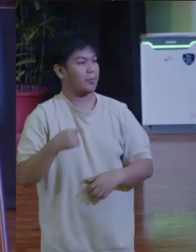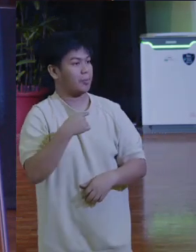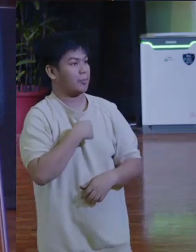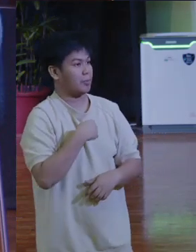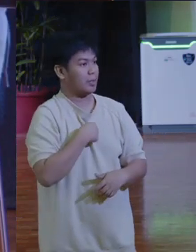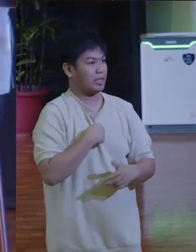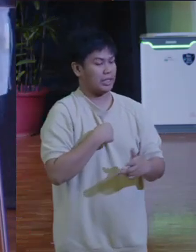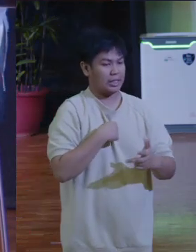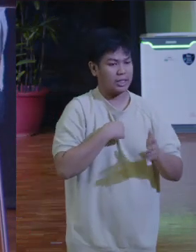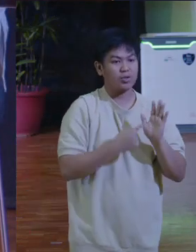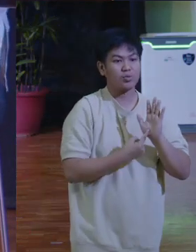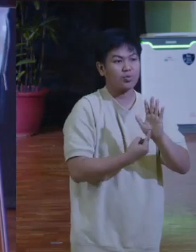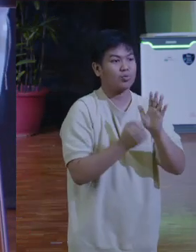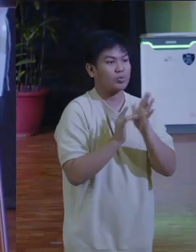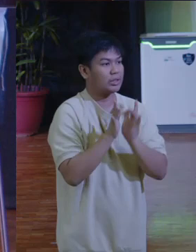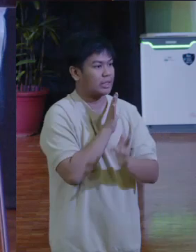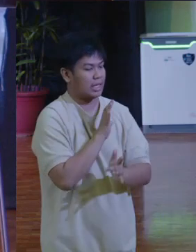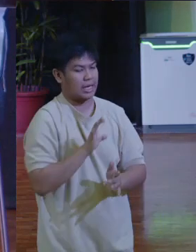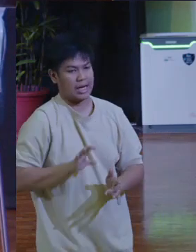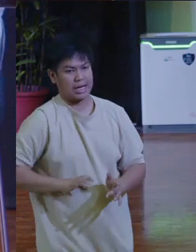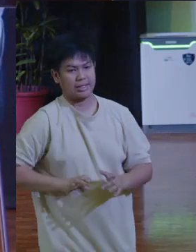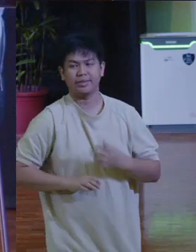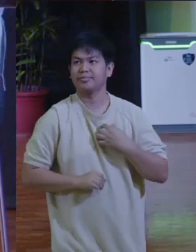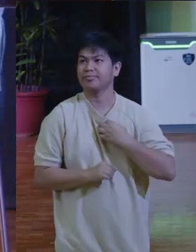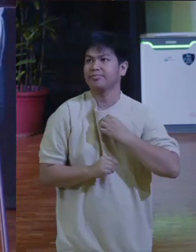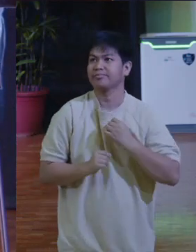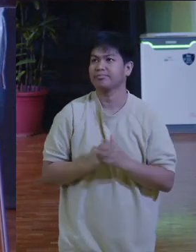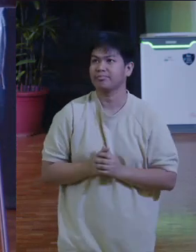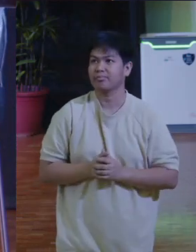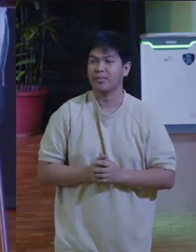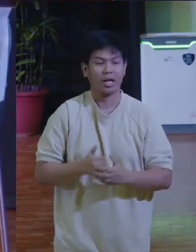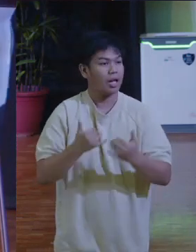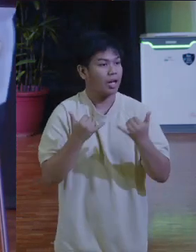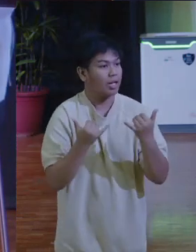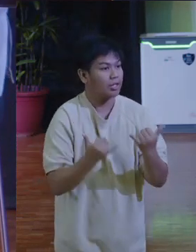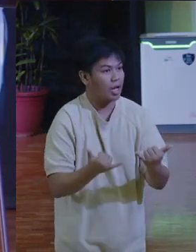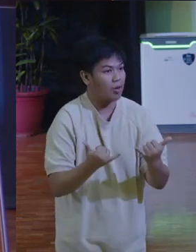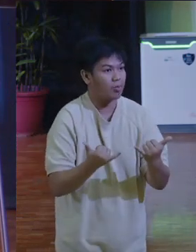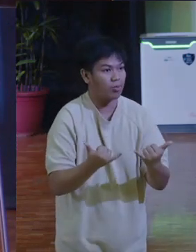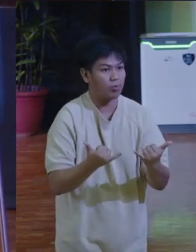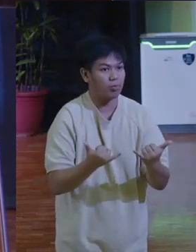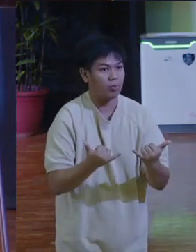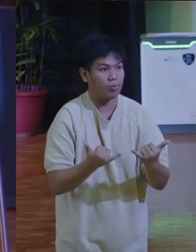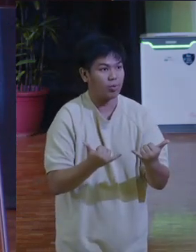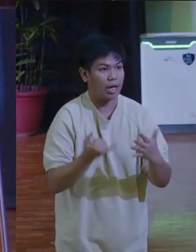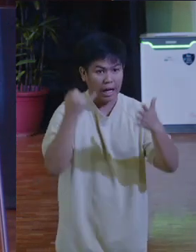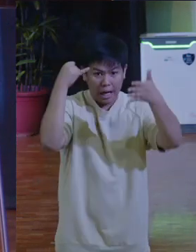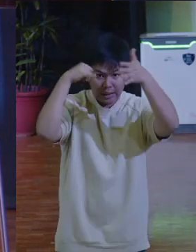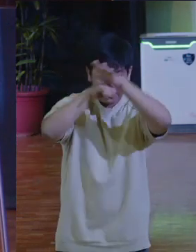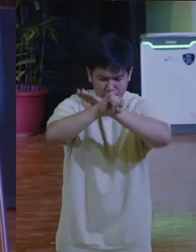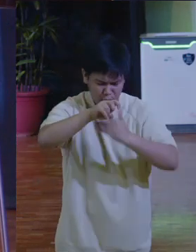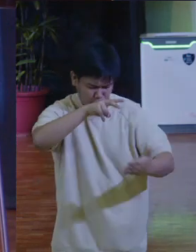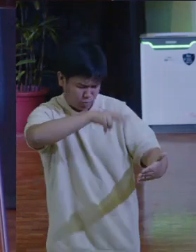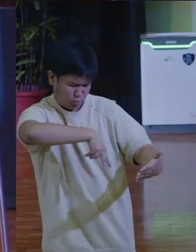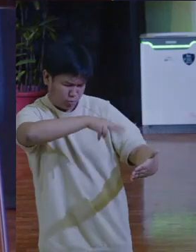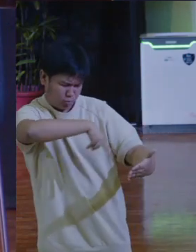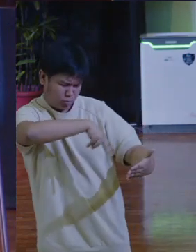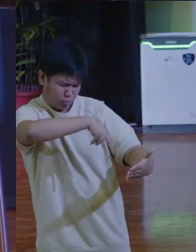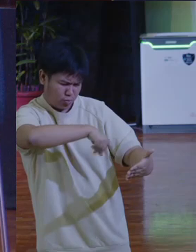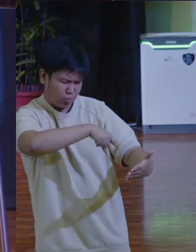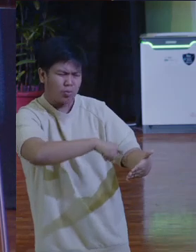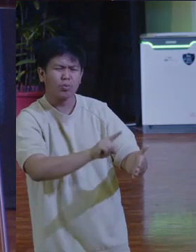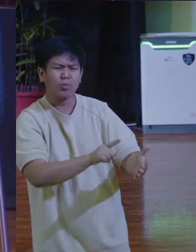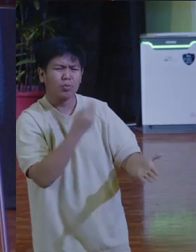At yung me dito ay si Kristo Jesus. Nung una nilang binasa to ni Isaiah at ng mga tao